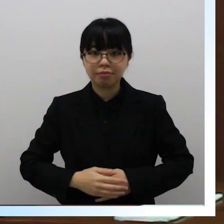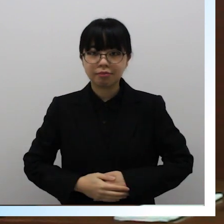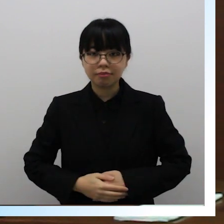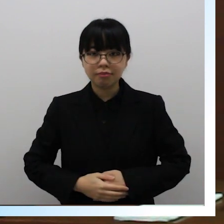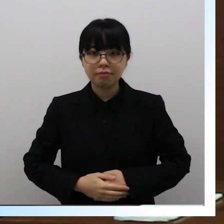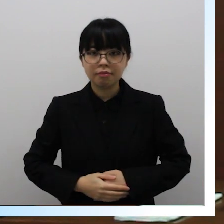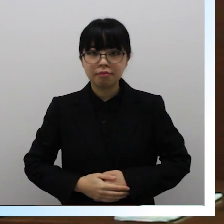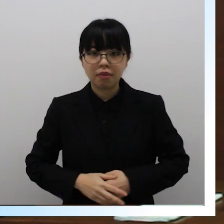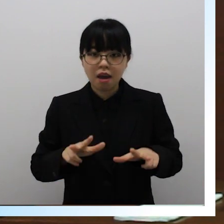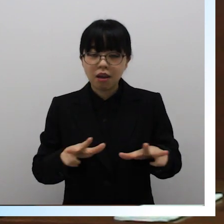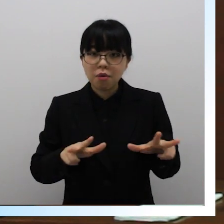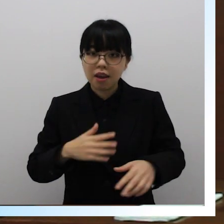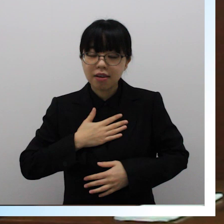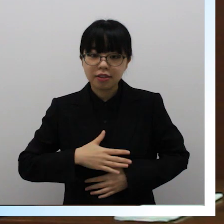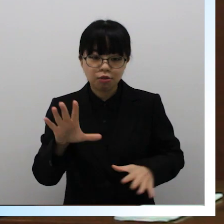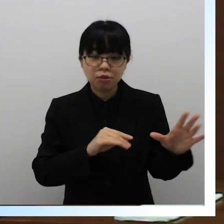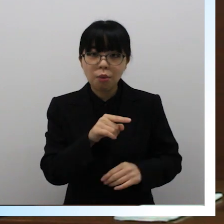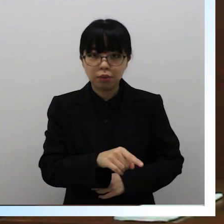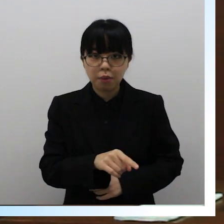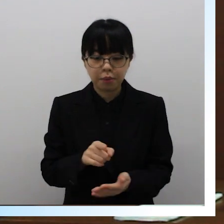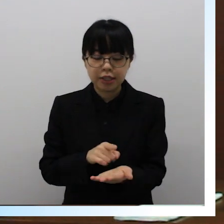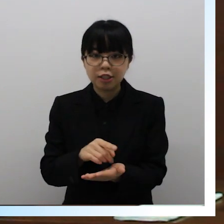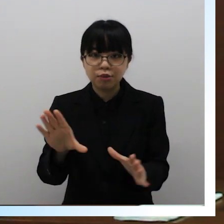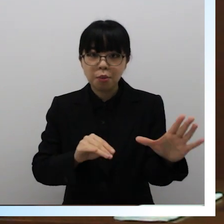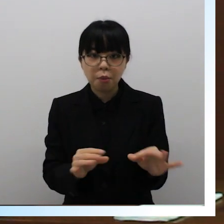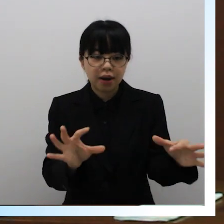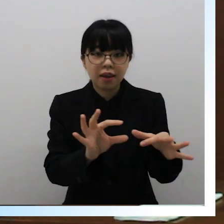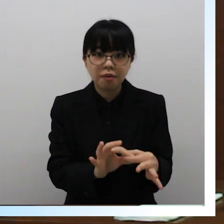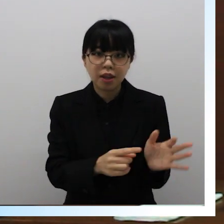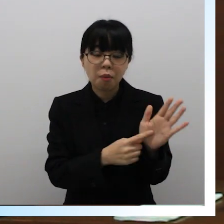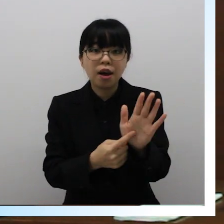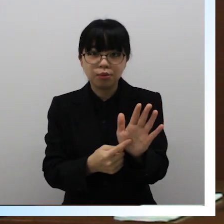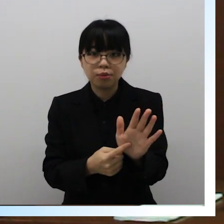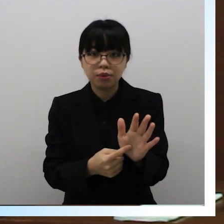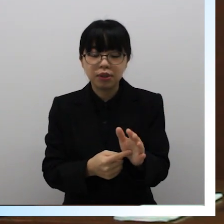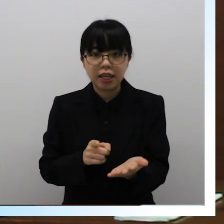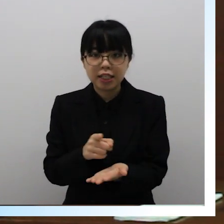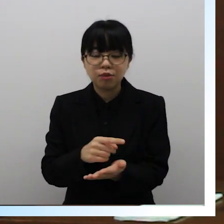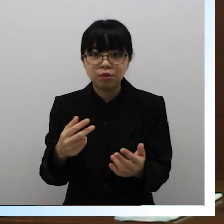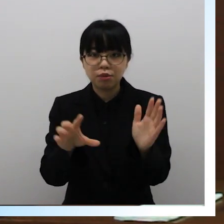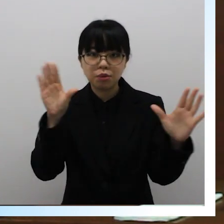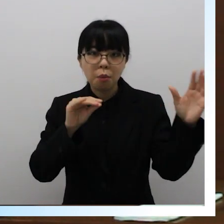行政が保有する情報を地図情報と連携して公開する地図情報システム、日田市